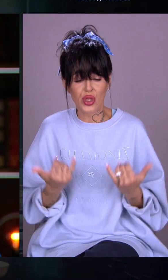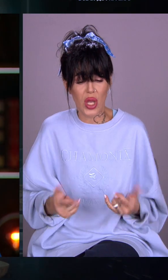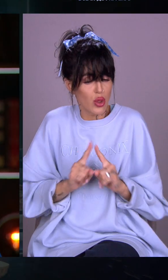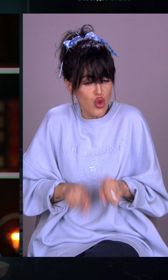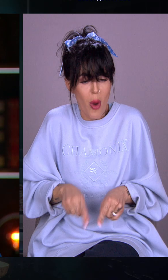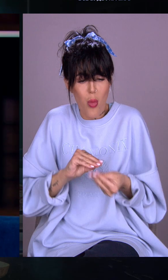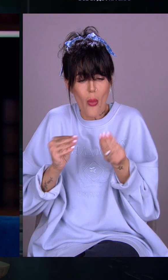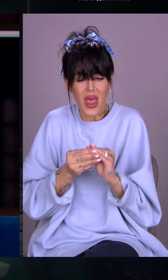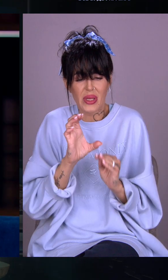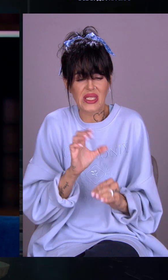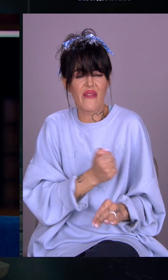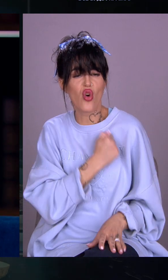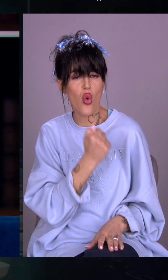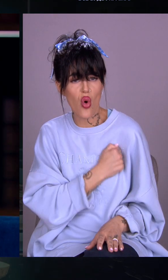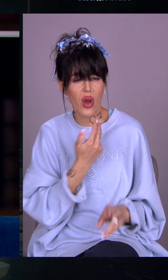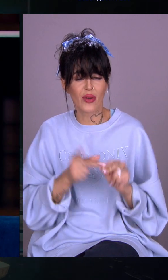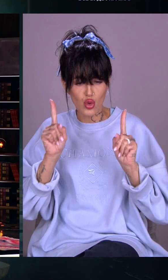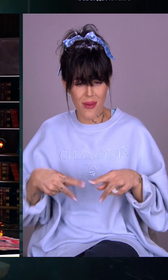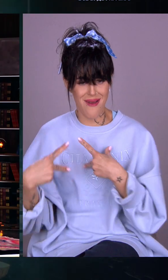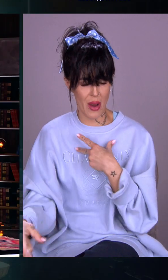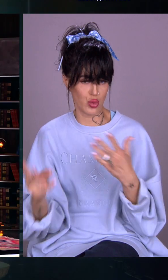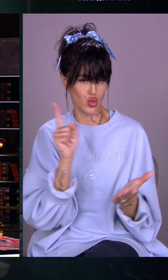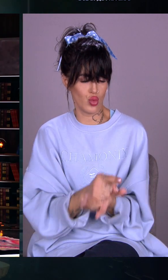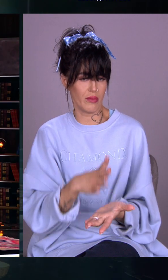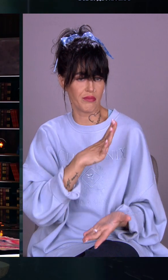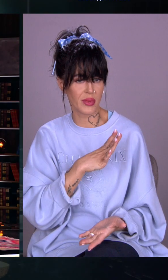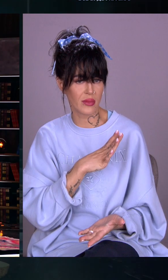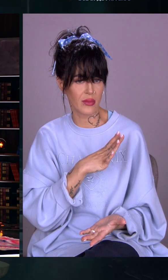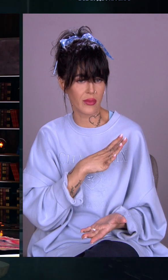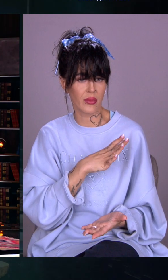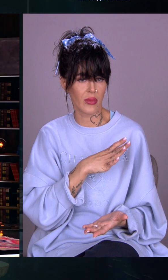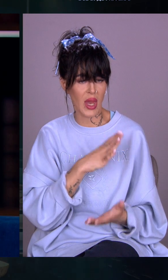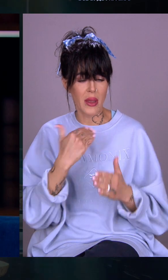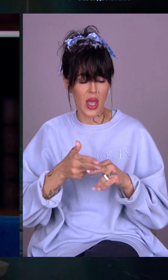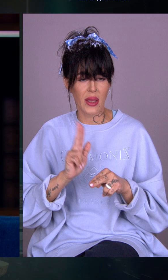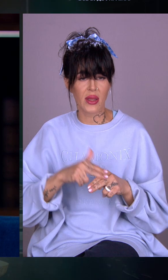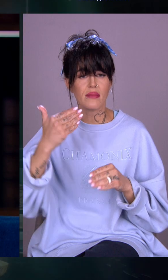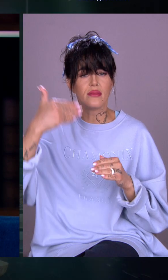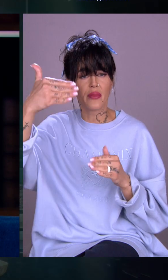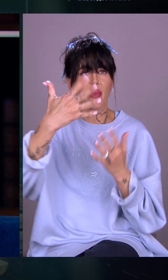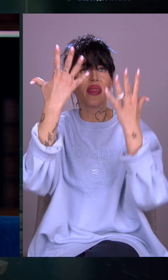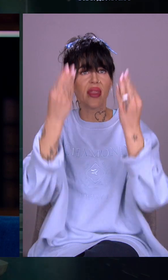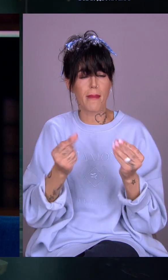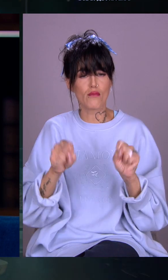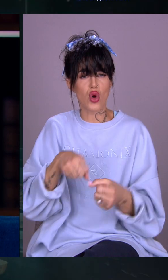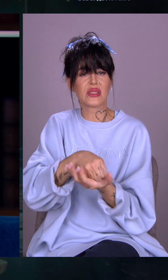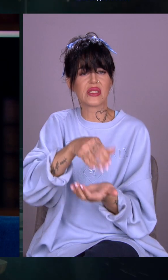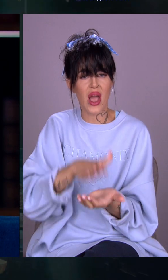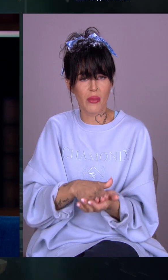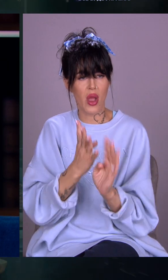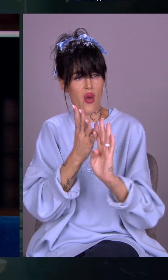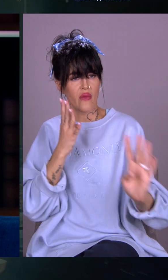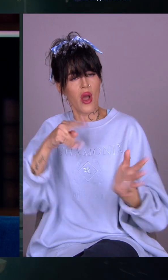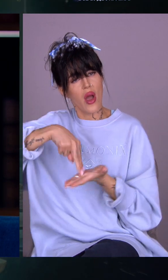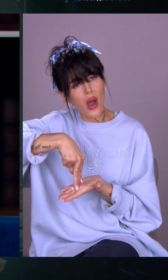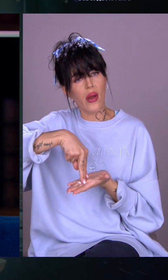вона запроваджена уже у військових закладах охорони здоров'я, і начмет частини може вже на якийсь день записати тебе, і ти не стоїш фізично в